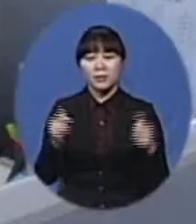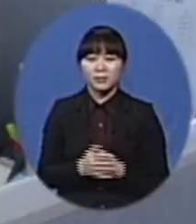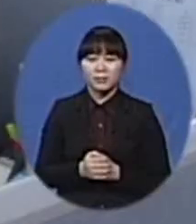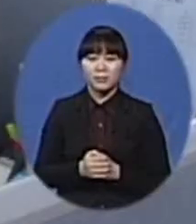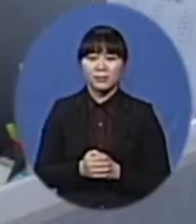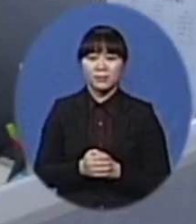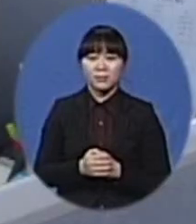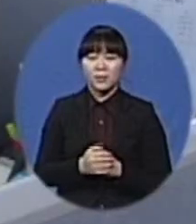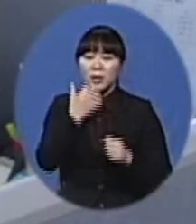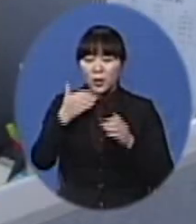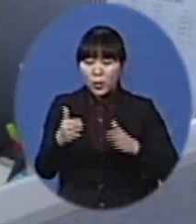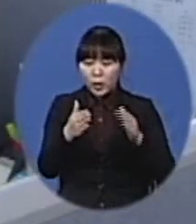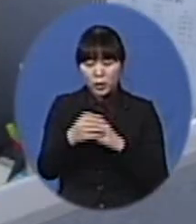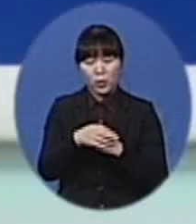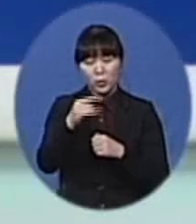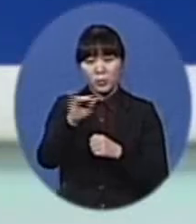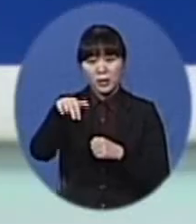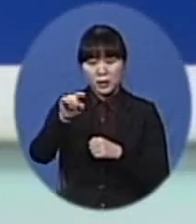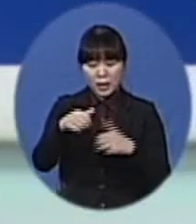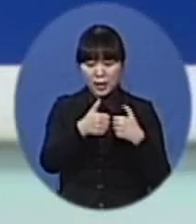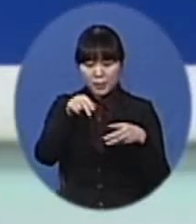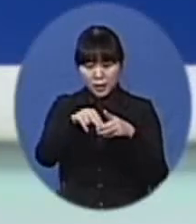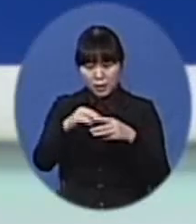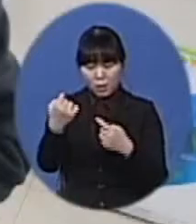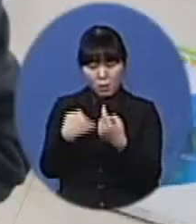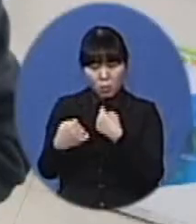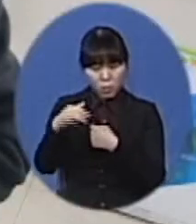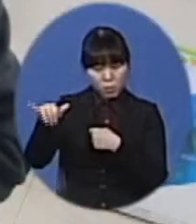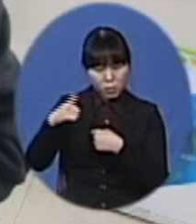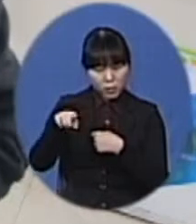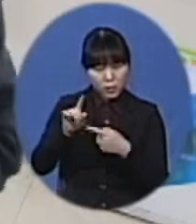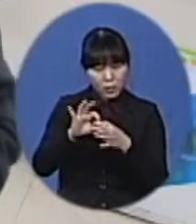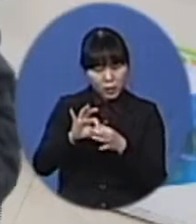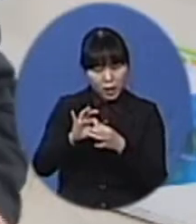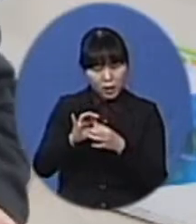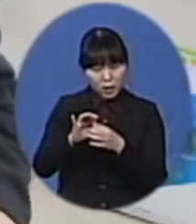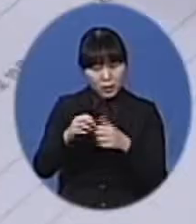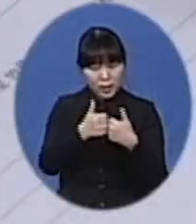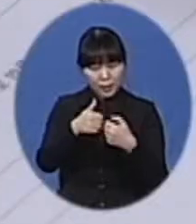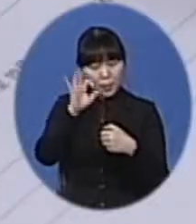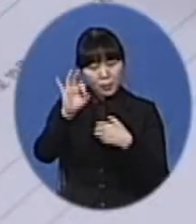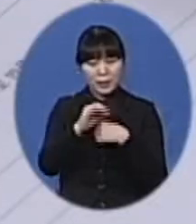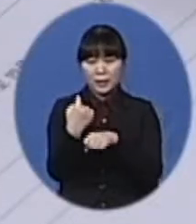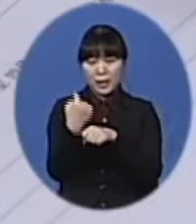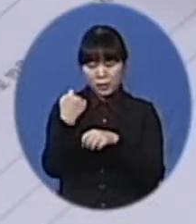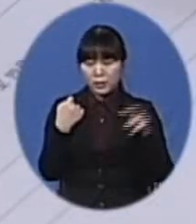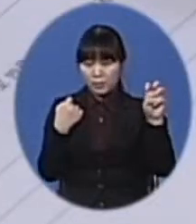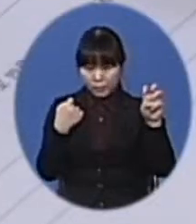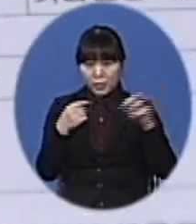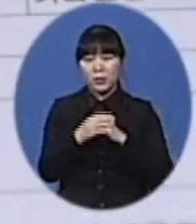있습니다. 경기도 소비자상담센터에 접수된 건강식품 무효시음 상담 건수는 지난해 30여